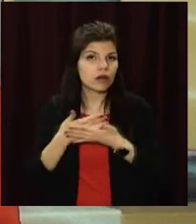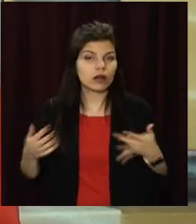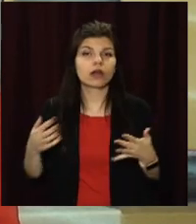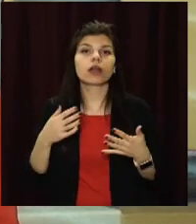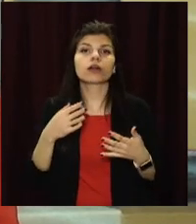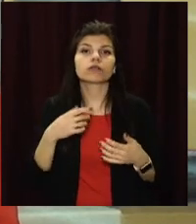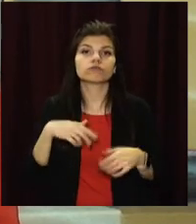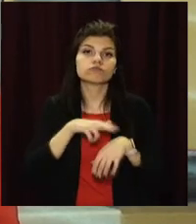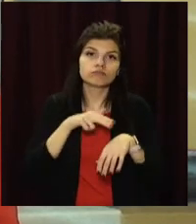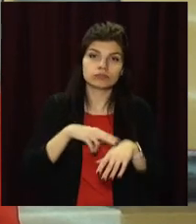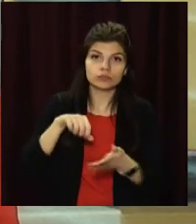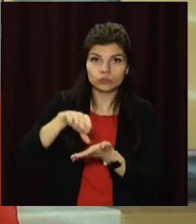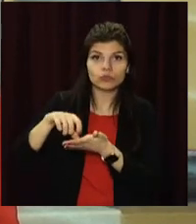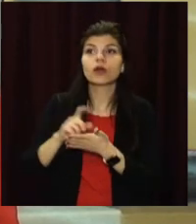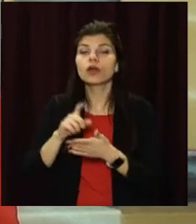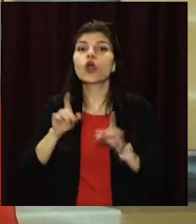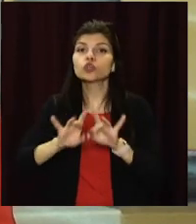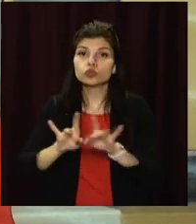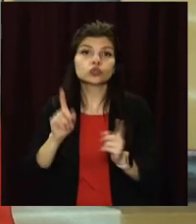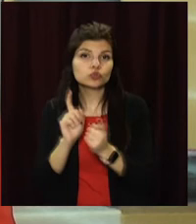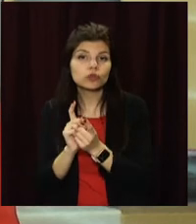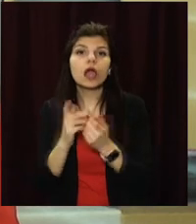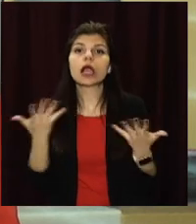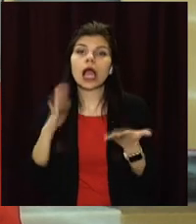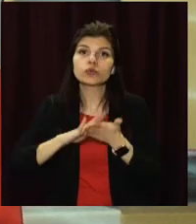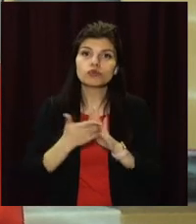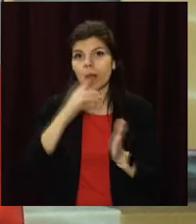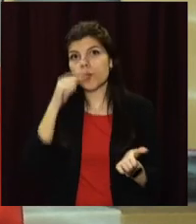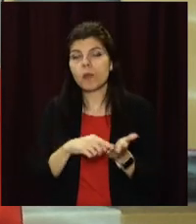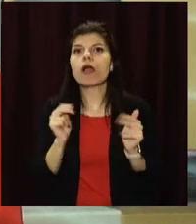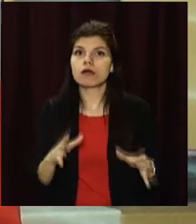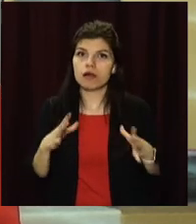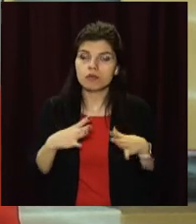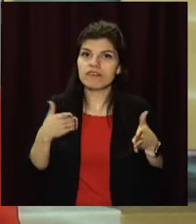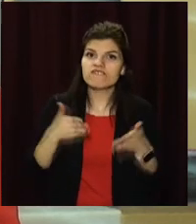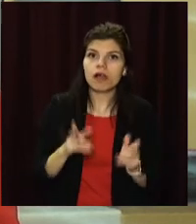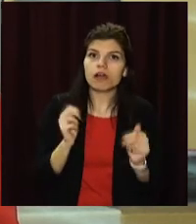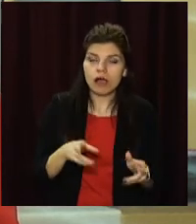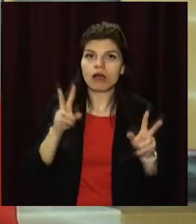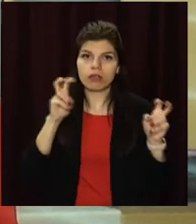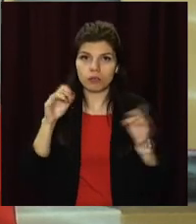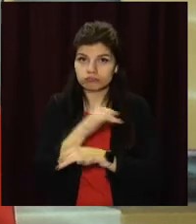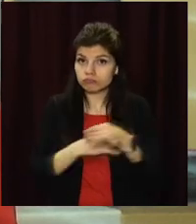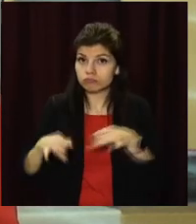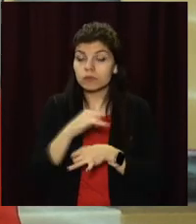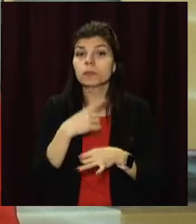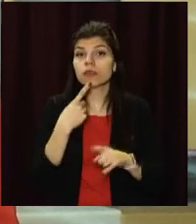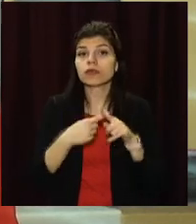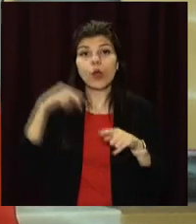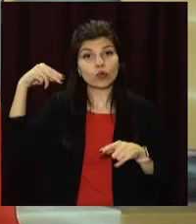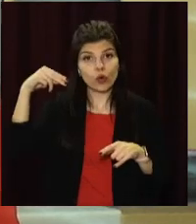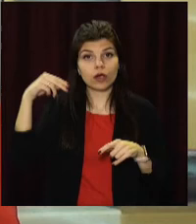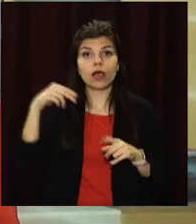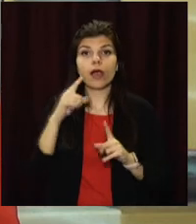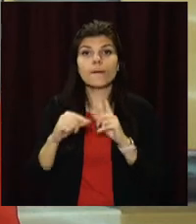розглядають конкретні ситуації та обговорюють актуальні теми. Профілактичні уроки вже пройшли у 12 навчальних закладах. До кінця